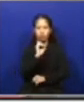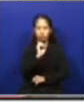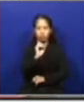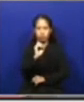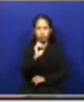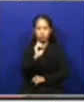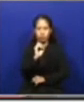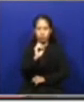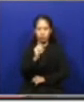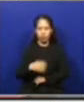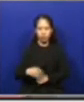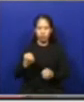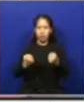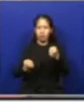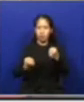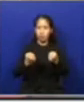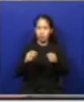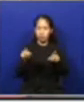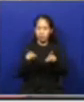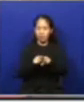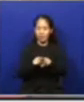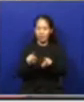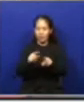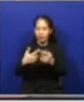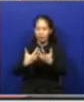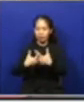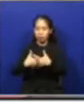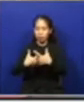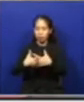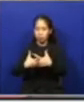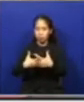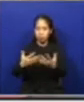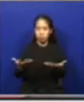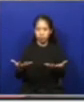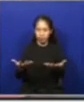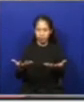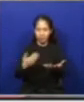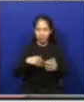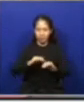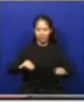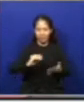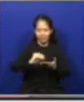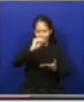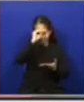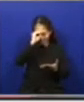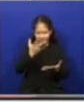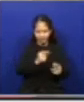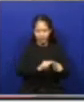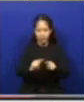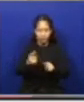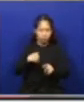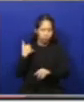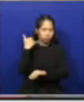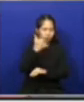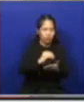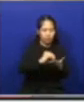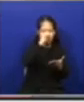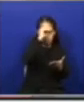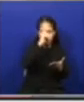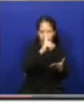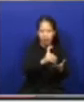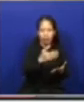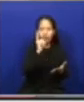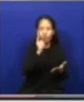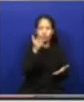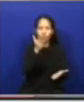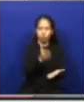องยนต์1เครื่องของประเทศไทยไปแล้วค่ะนักเรียนนักศึกษาที่ไม่สามารถไปเรียนได้ต้องหยุดเรียนหรือกิจ